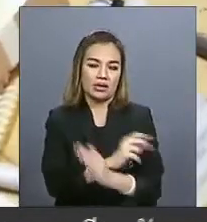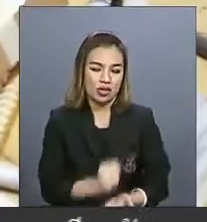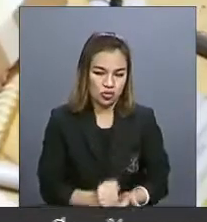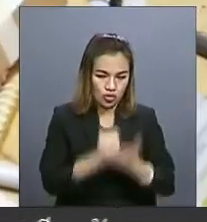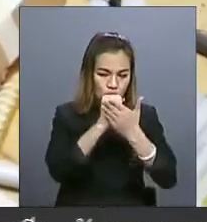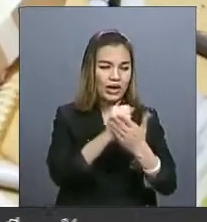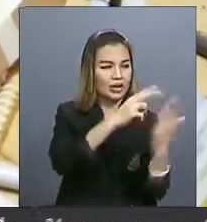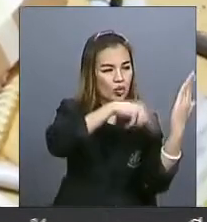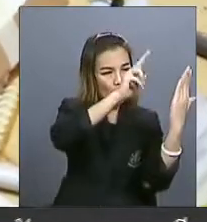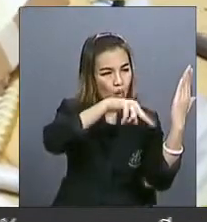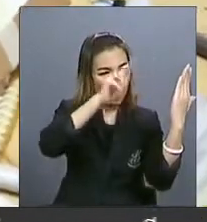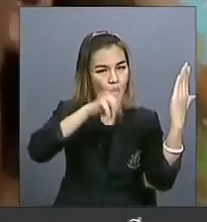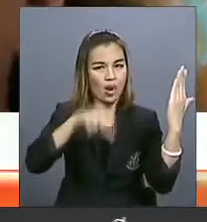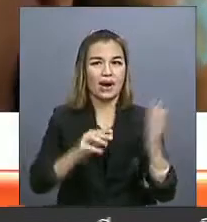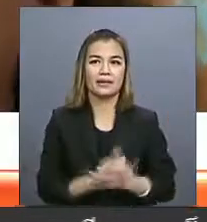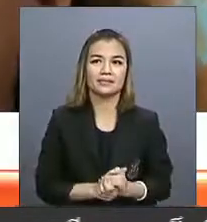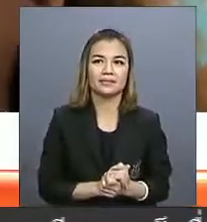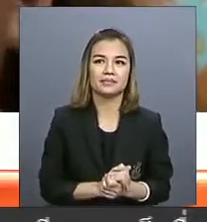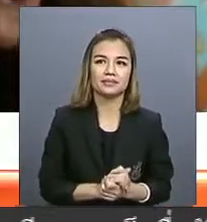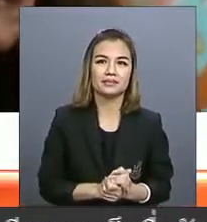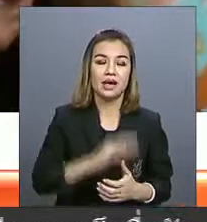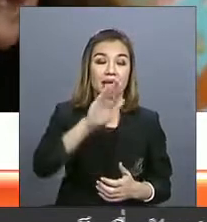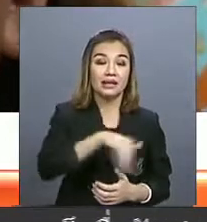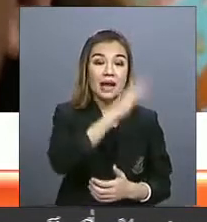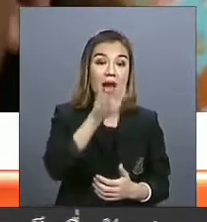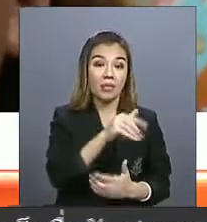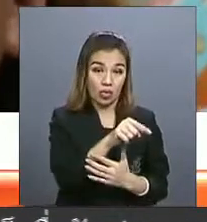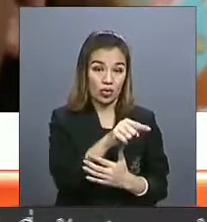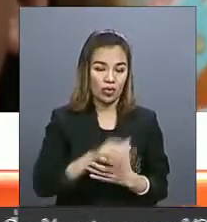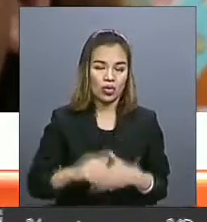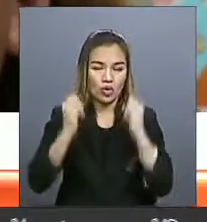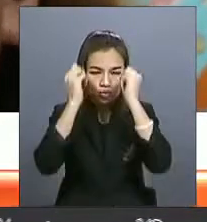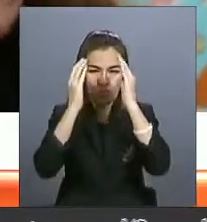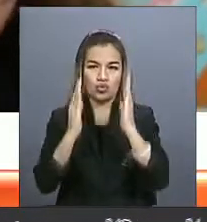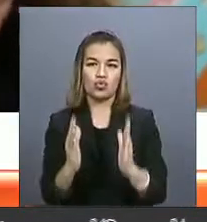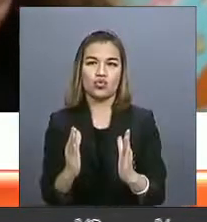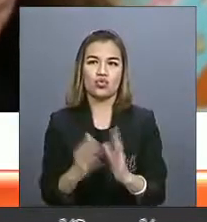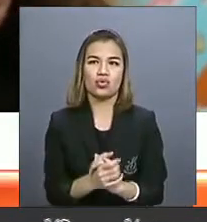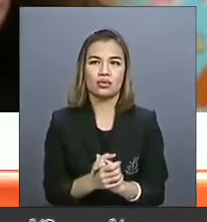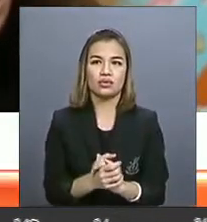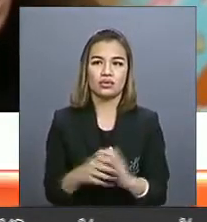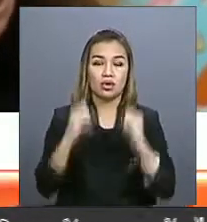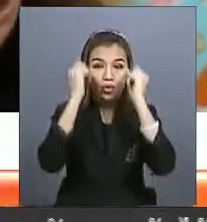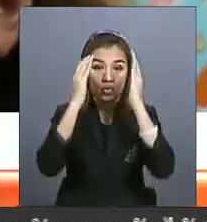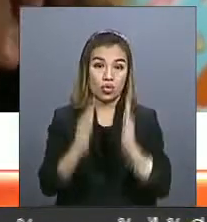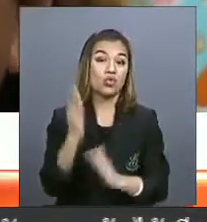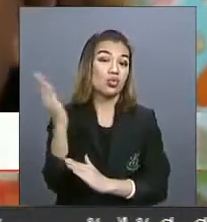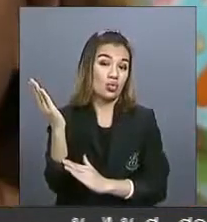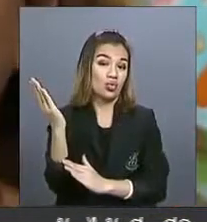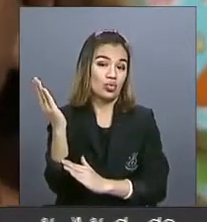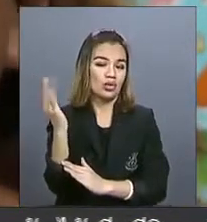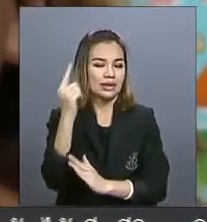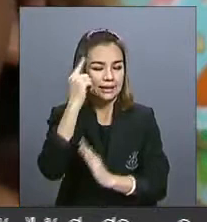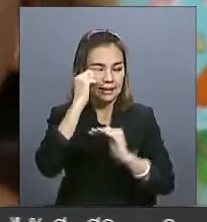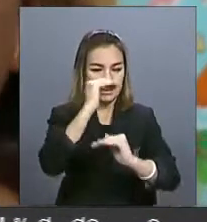าน คอนเซ็ปต์ทั้งหมดแต่จะถูกวางรูปแบบโดยครูเองก็คือโฟเป็นคนกำหนดรูป